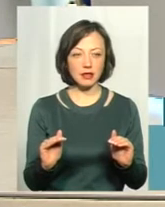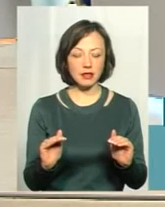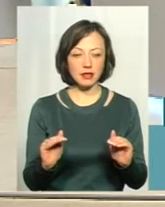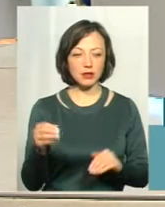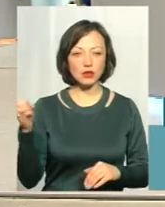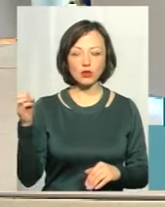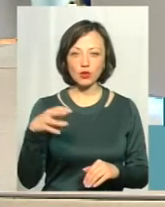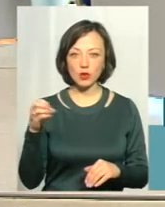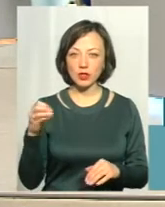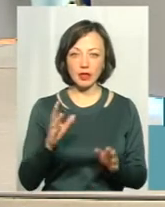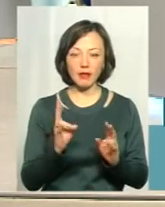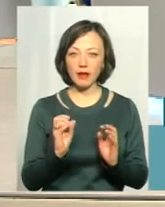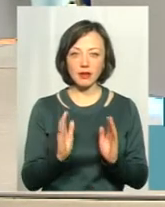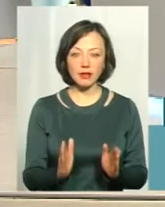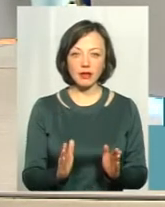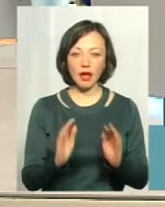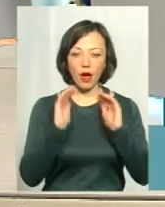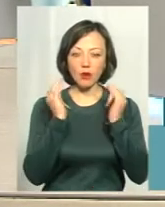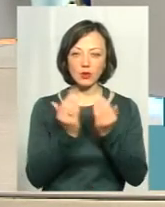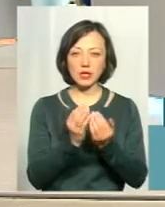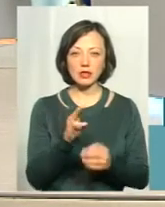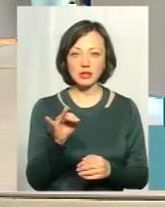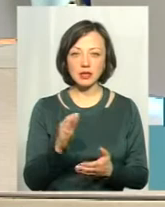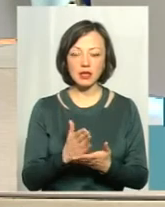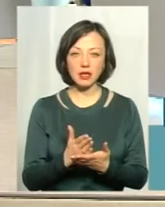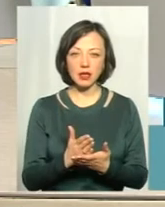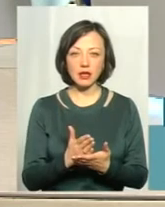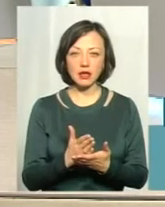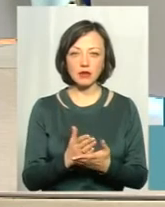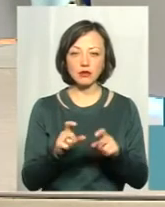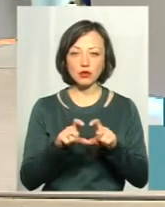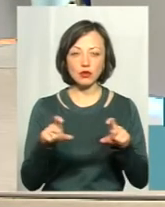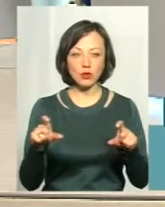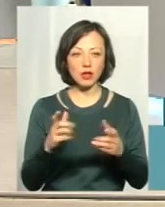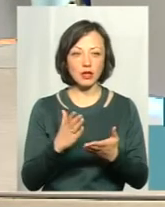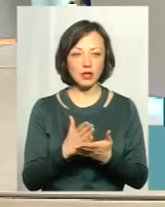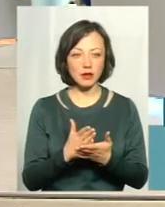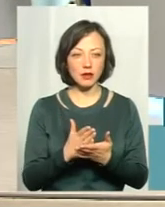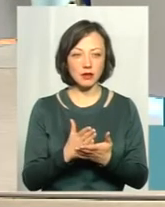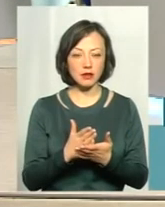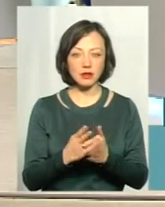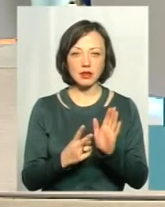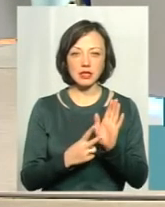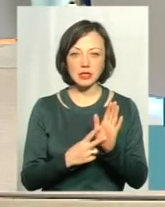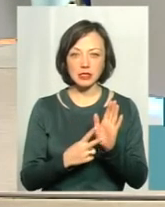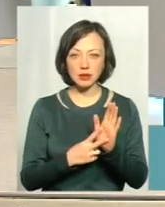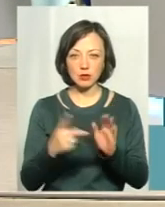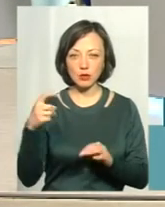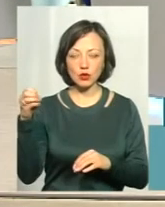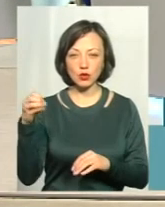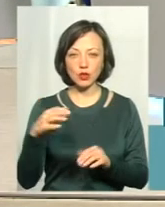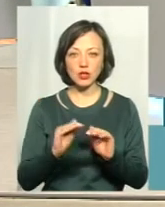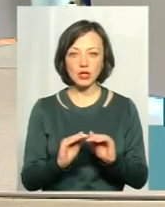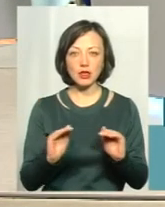не тільки діти сонячні, не тільки дітки аутисти. Є, в нас в школі є 7 поки що сонячних